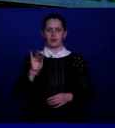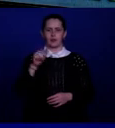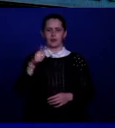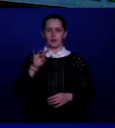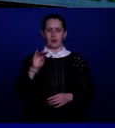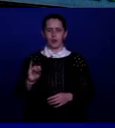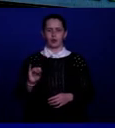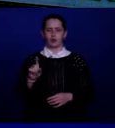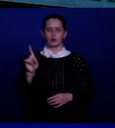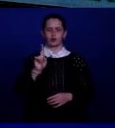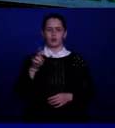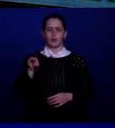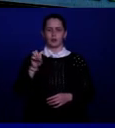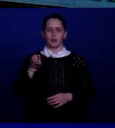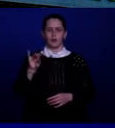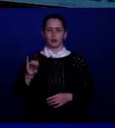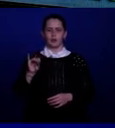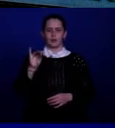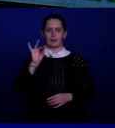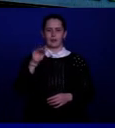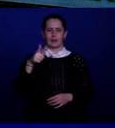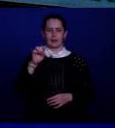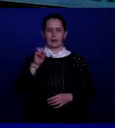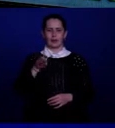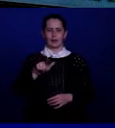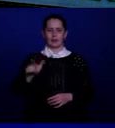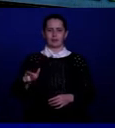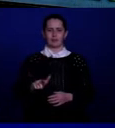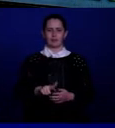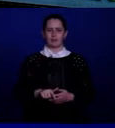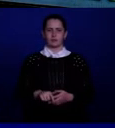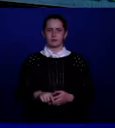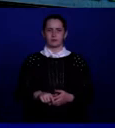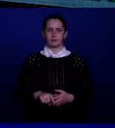Играю. Что делать? Играть.